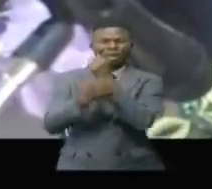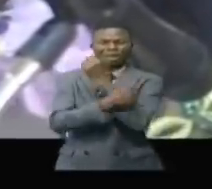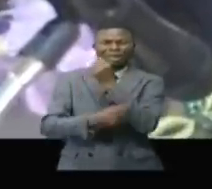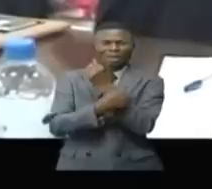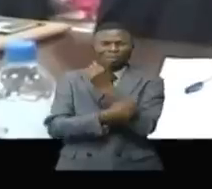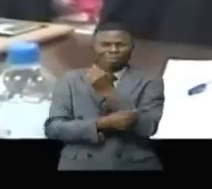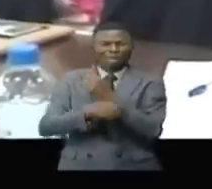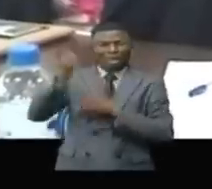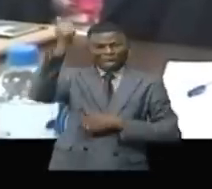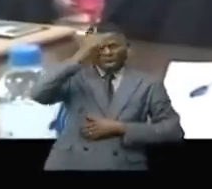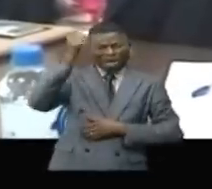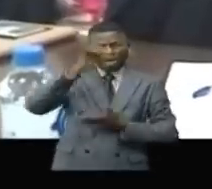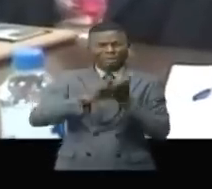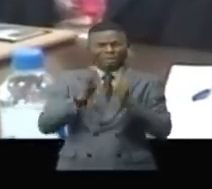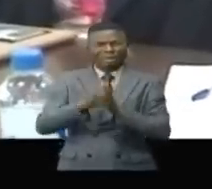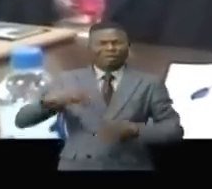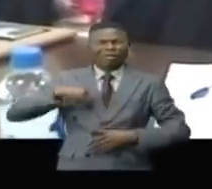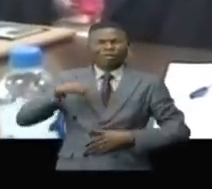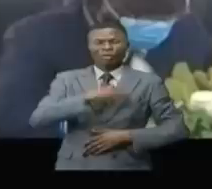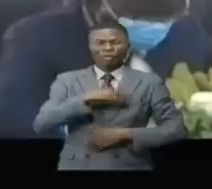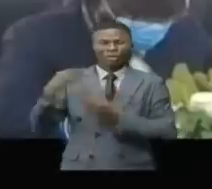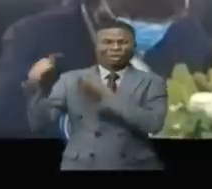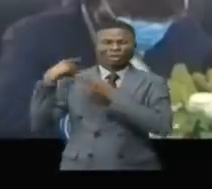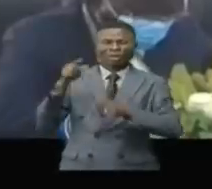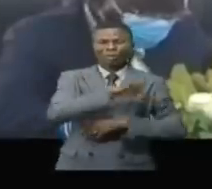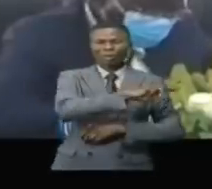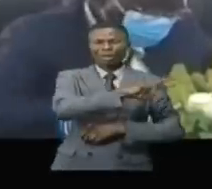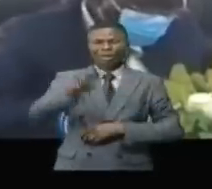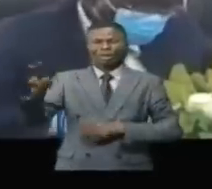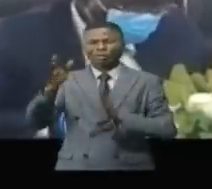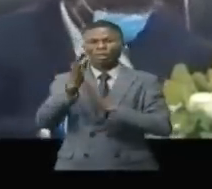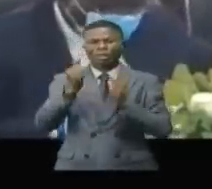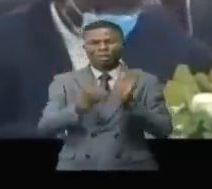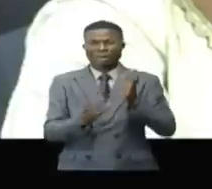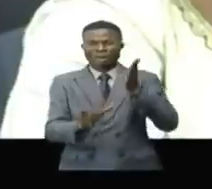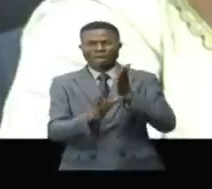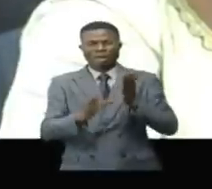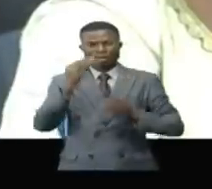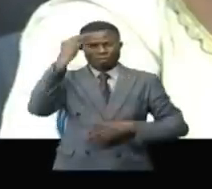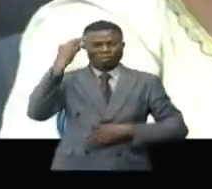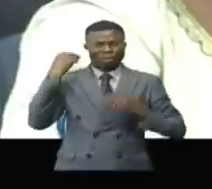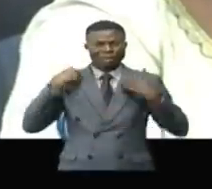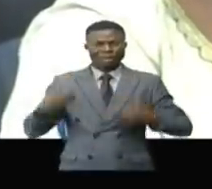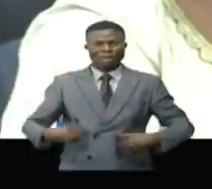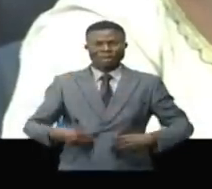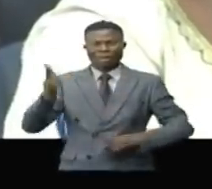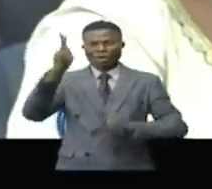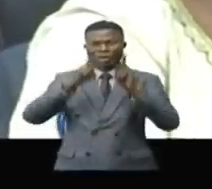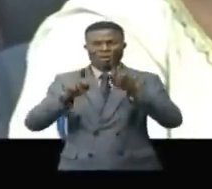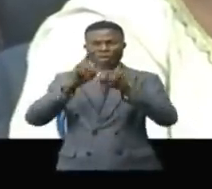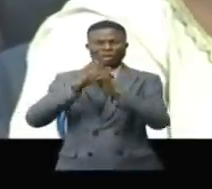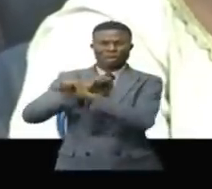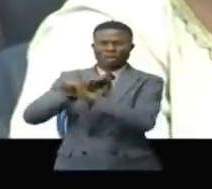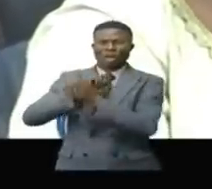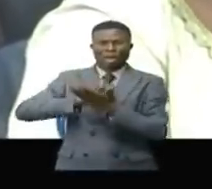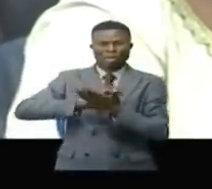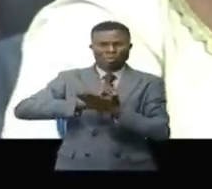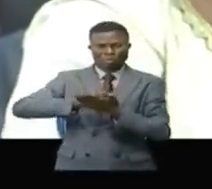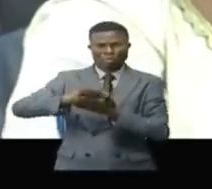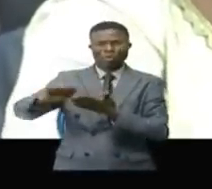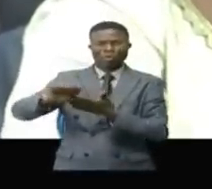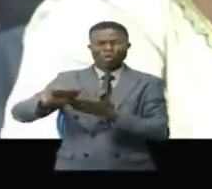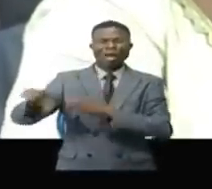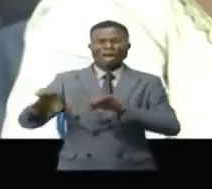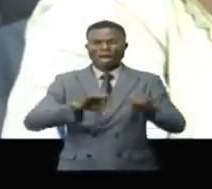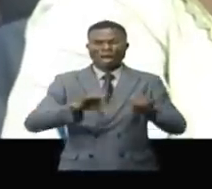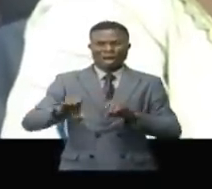du Congo devenu membre depuis 2016. La vice-ministre de la Santé publique, Hygiène et Prévention, qui a présidé la